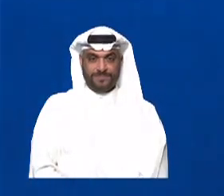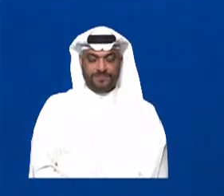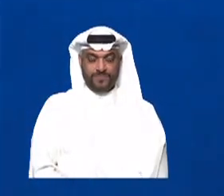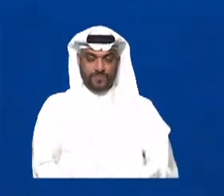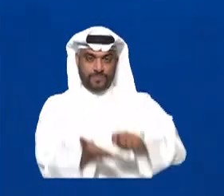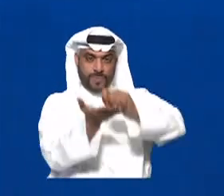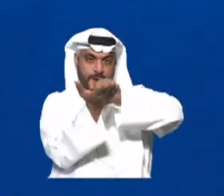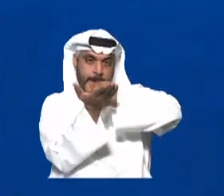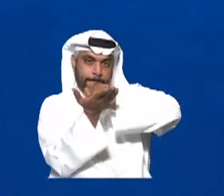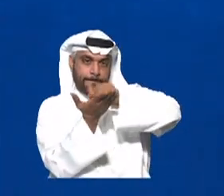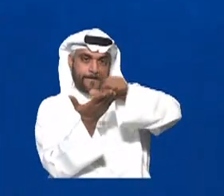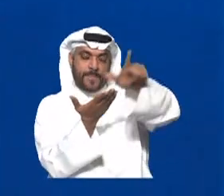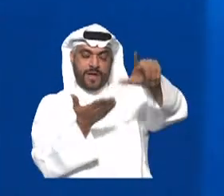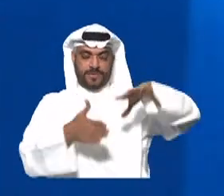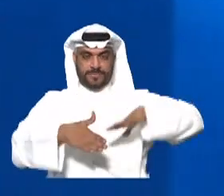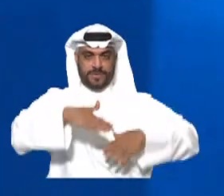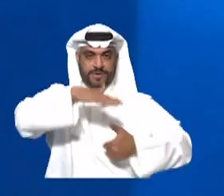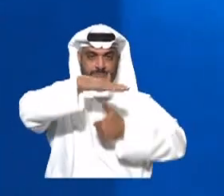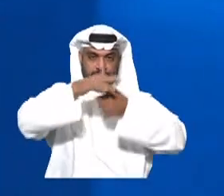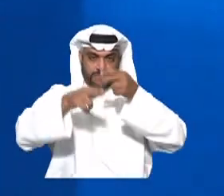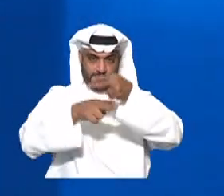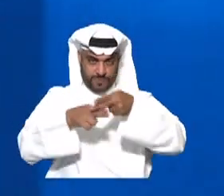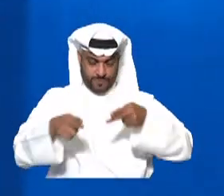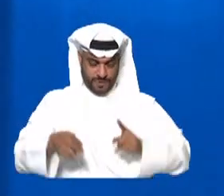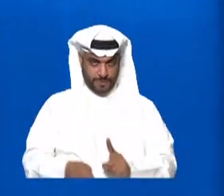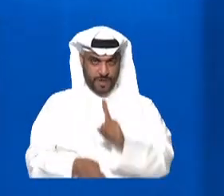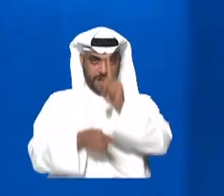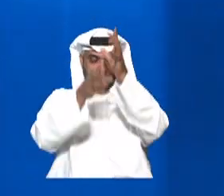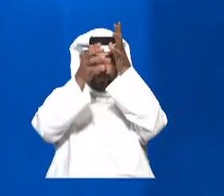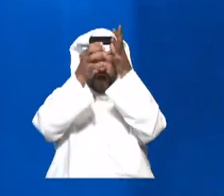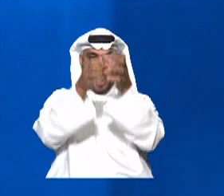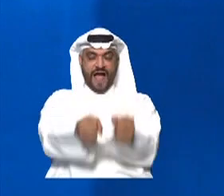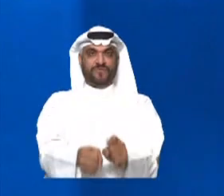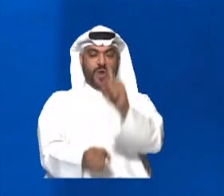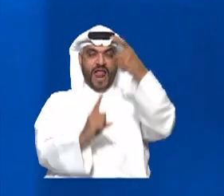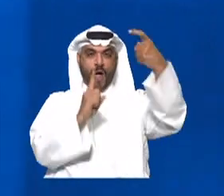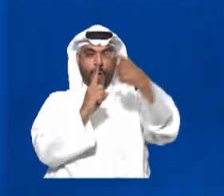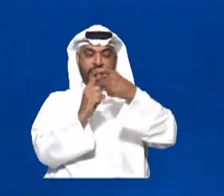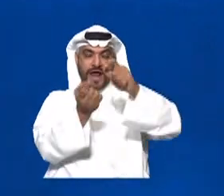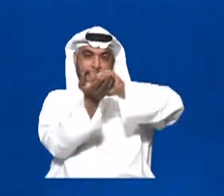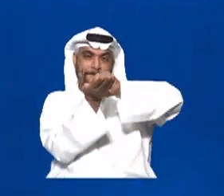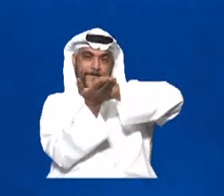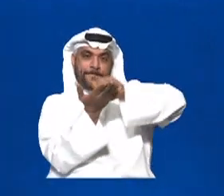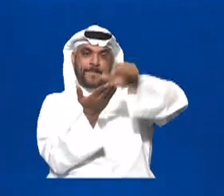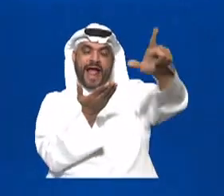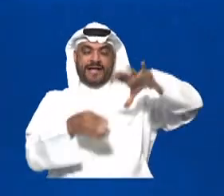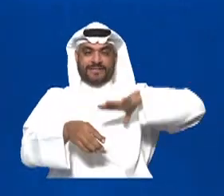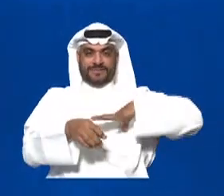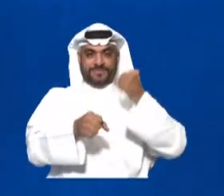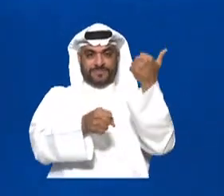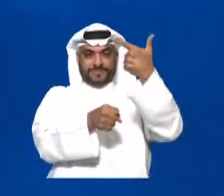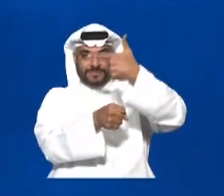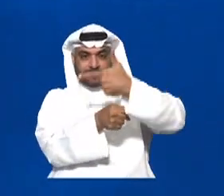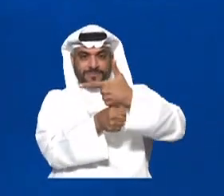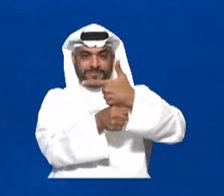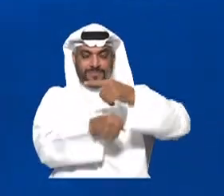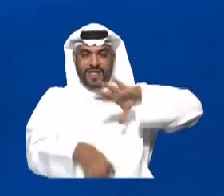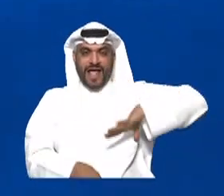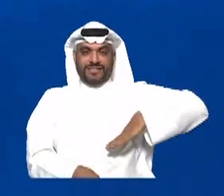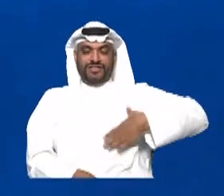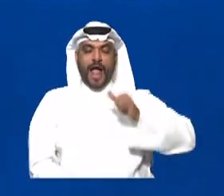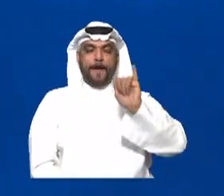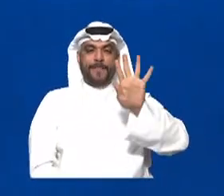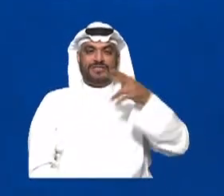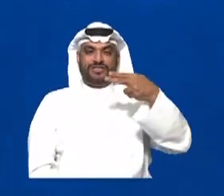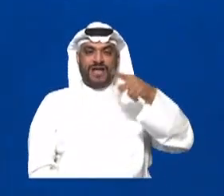بعث ممثل حضرة صاحب السمو أمير البلاد الشيخ نواف الأحمد الجابر الصباح حفظه الله ورعاه سمو ولي العهد الشيخ مشعل الأحمد